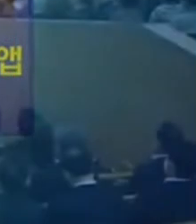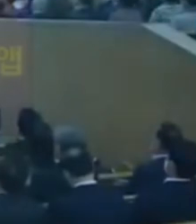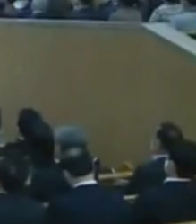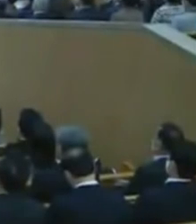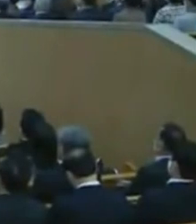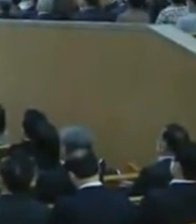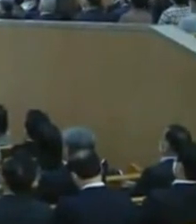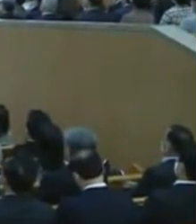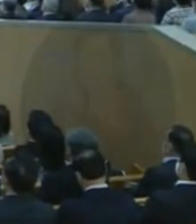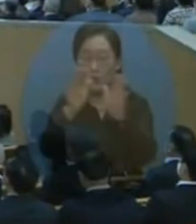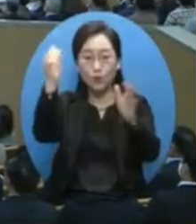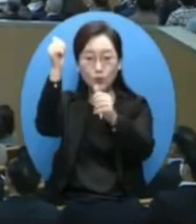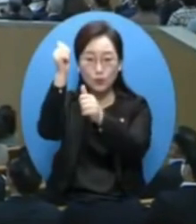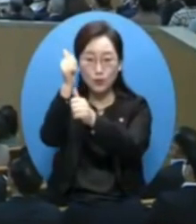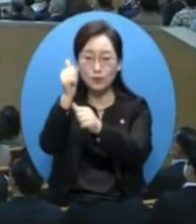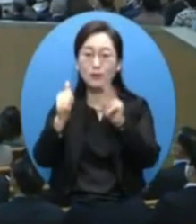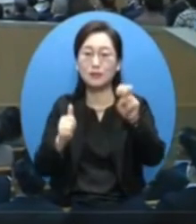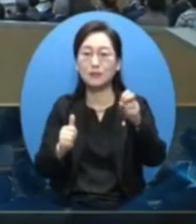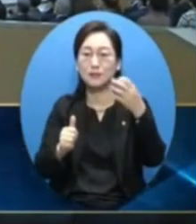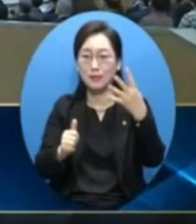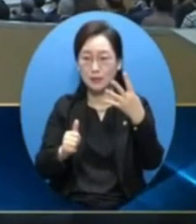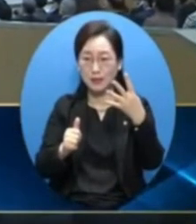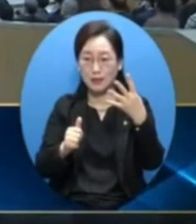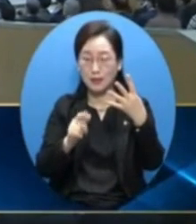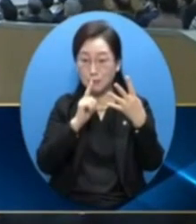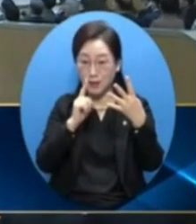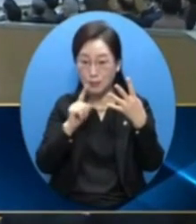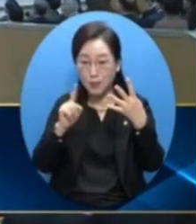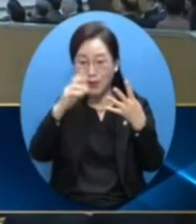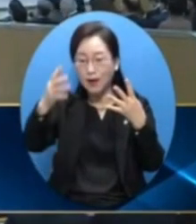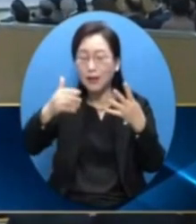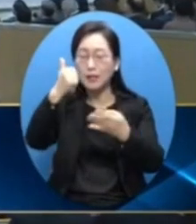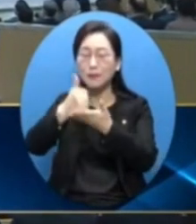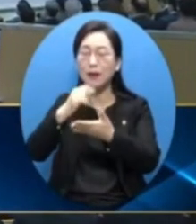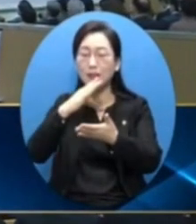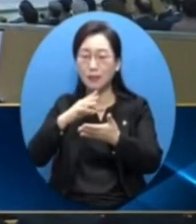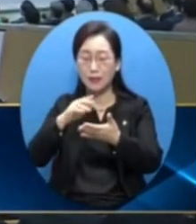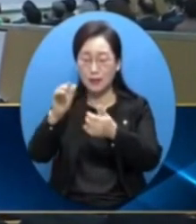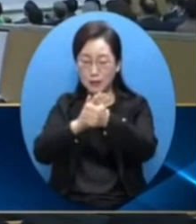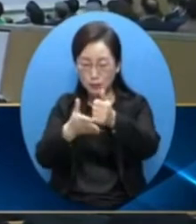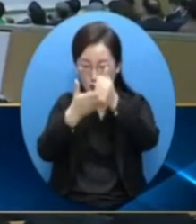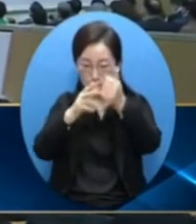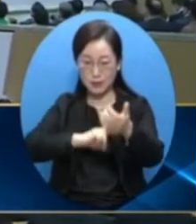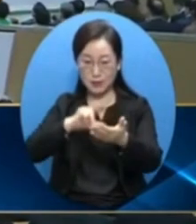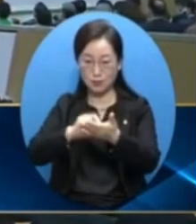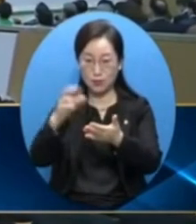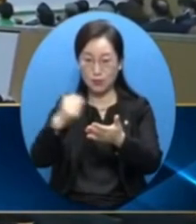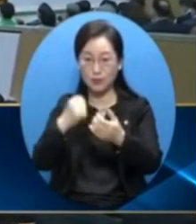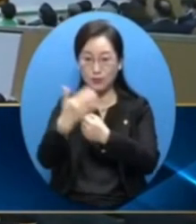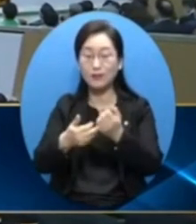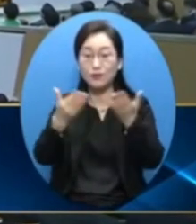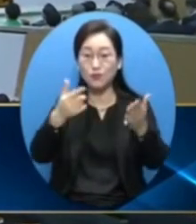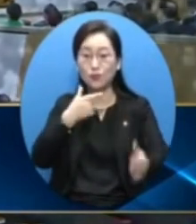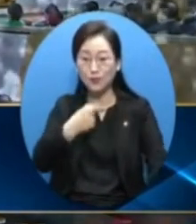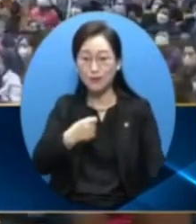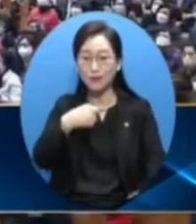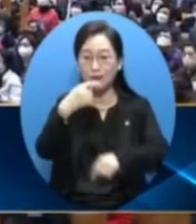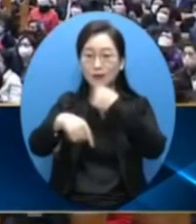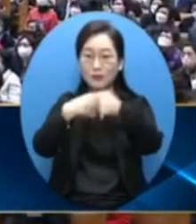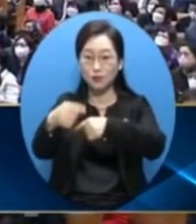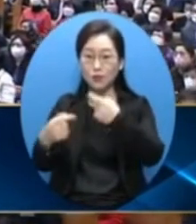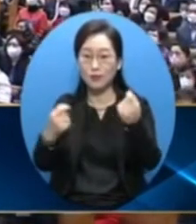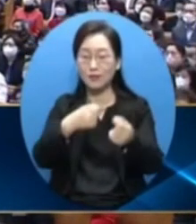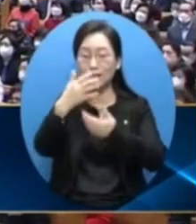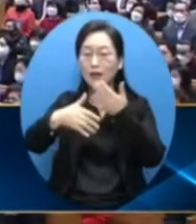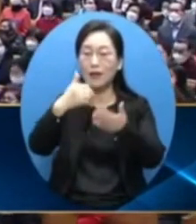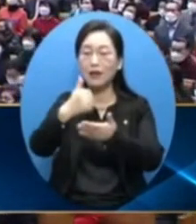오늘 전 여호수아서 24장의 말씀을 가지고 하나님만을 섬기겠노라 여튼 제목으로 말씀을 나누기 원합니다 제모라 목회에 따르시기